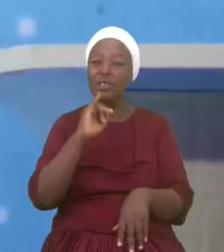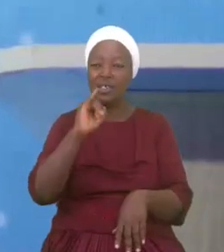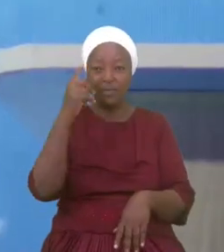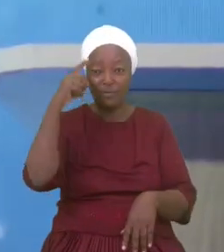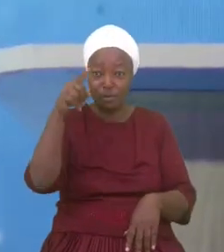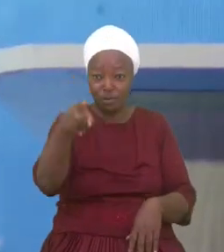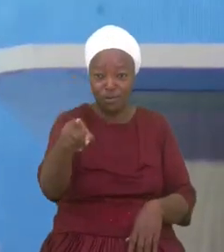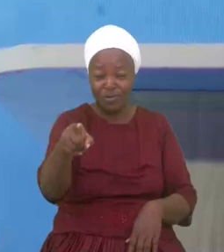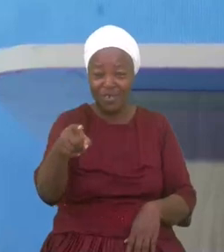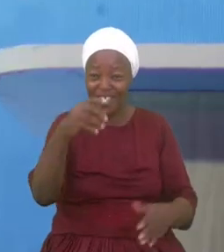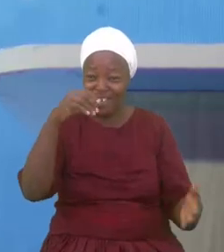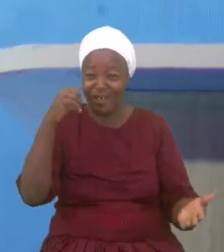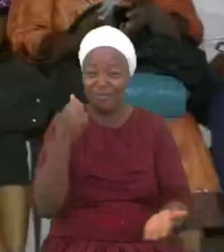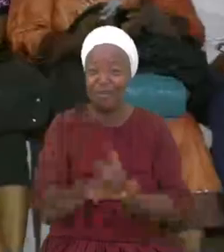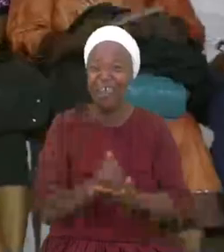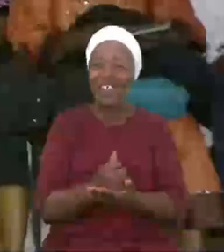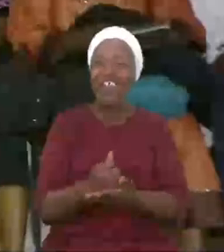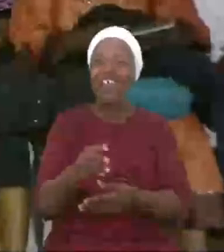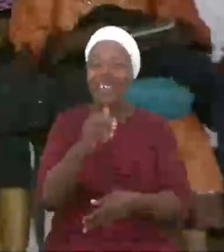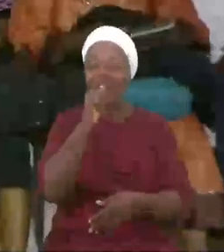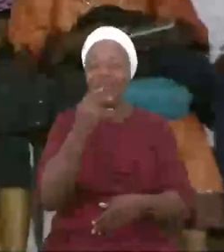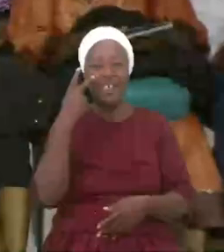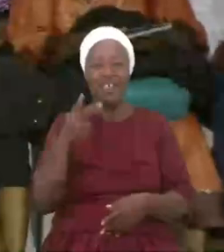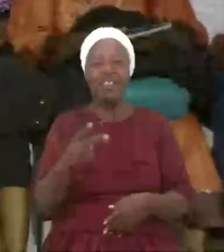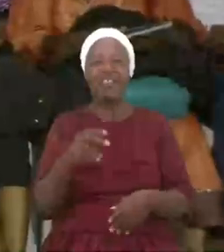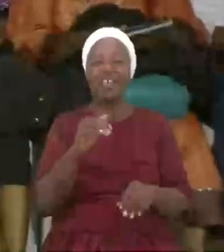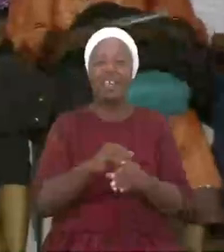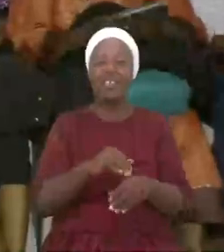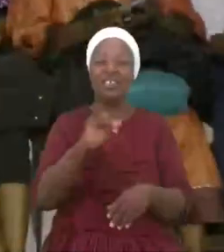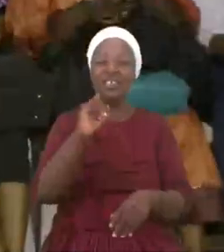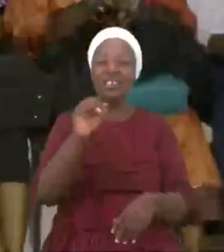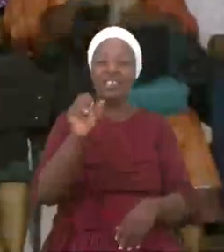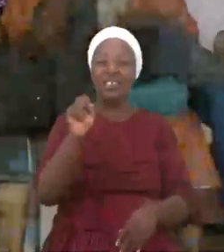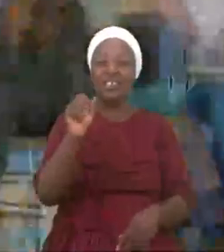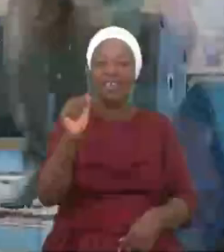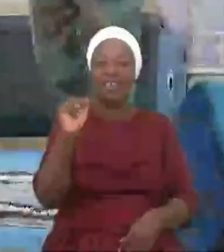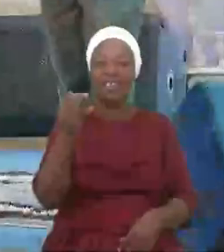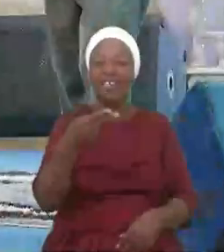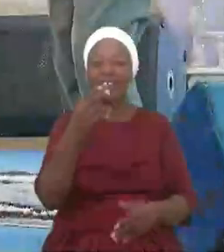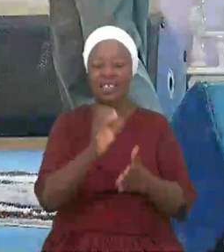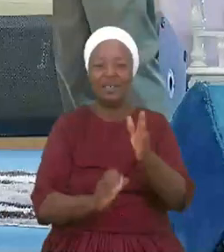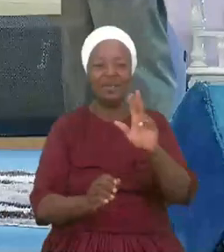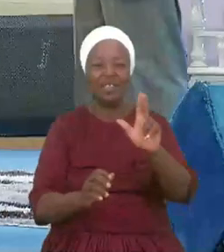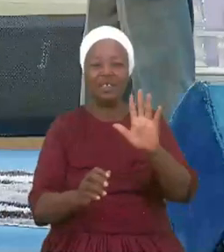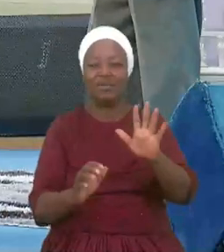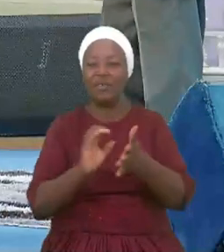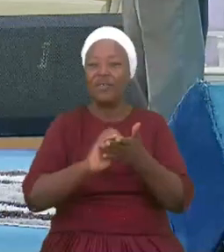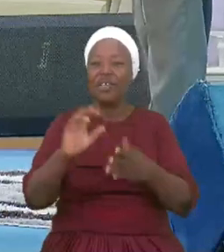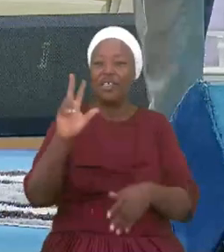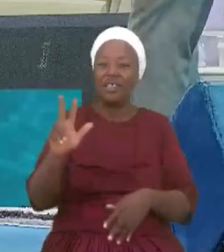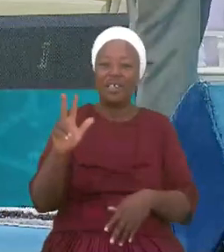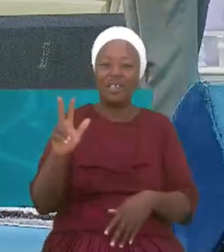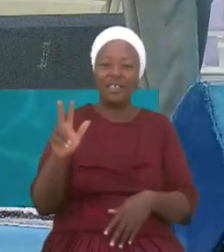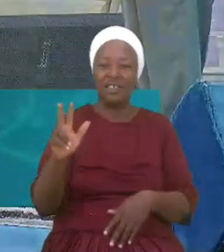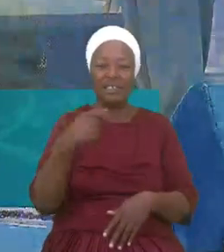heure pour ce moment c'est un message adressé à toi amen nous allons voir